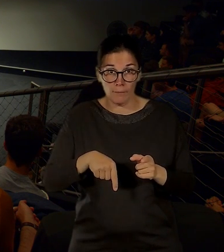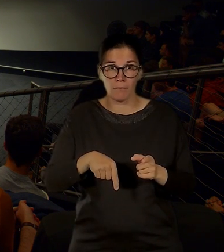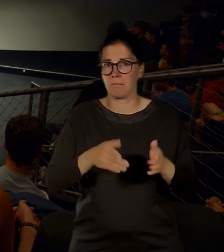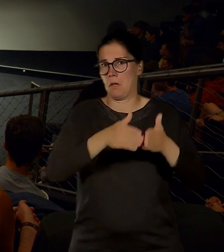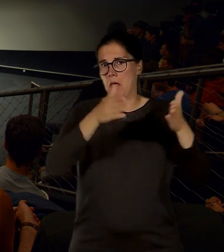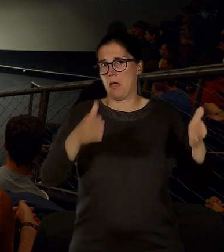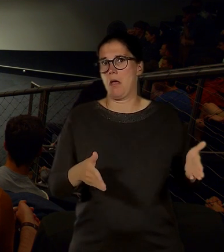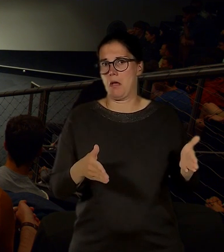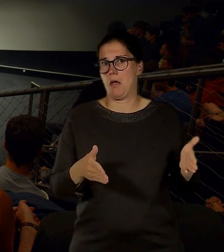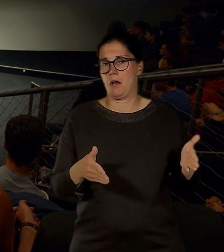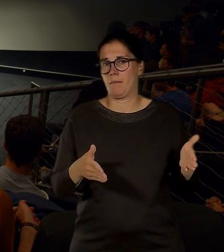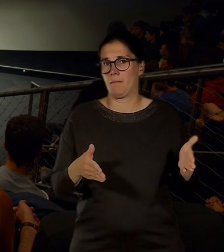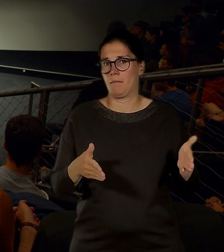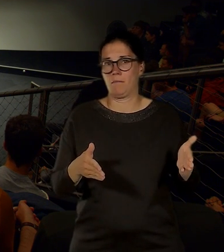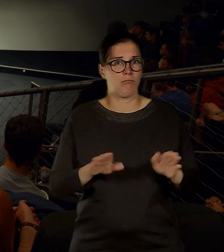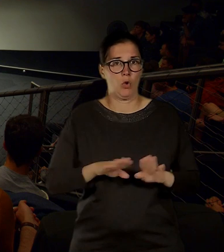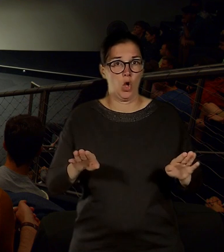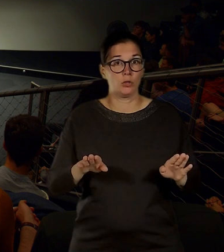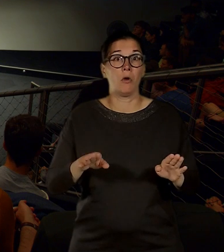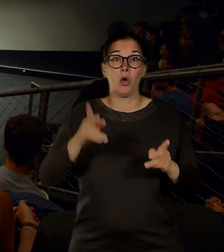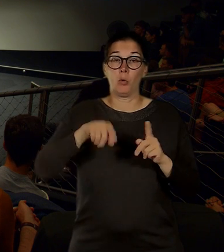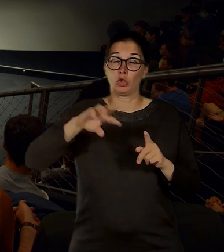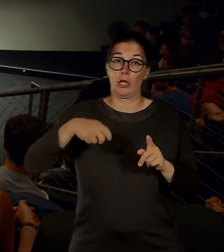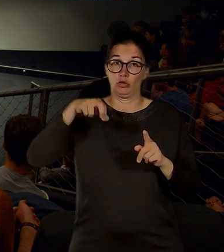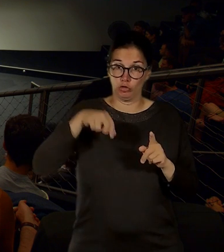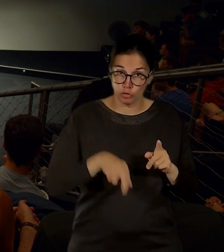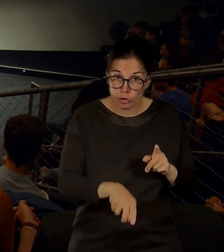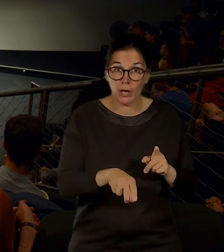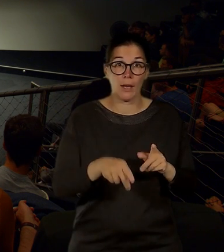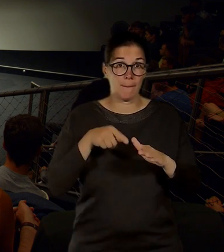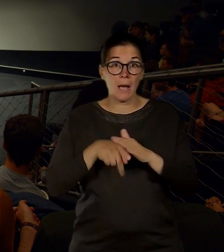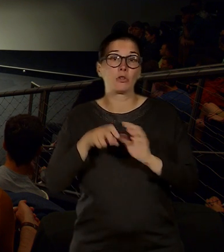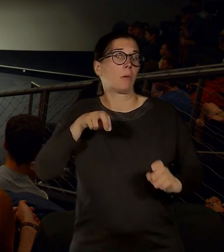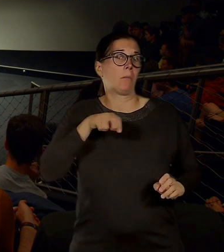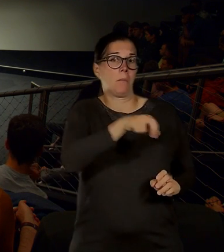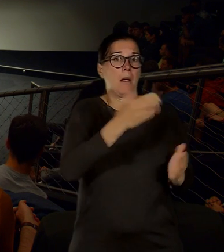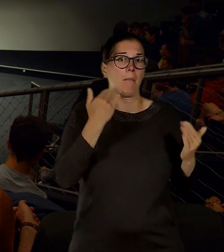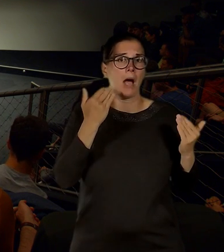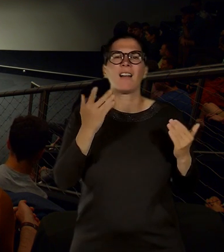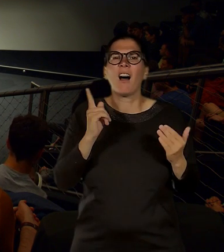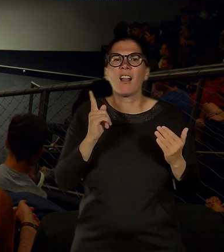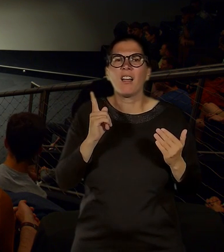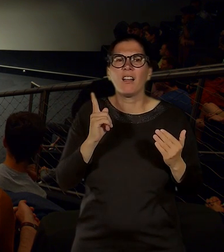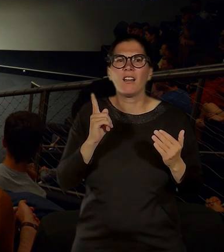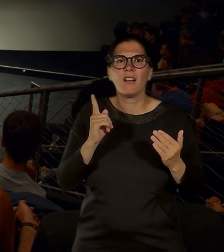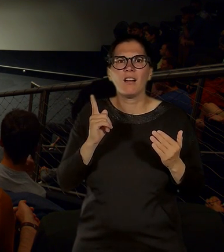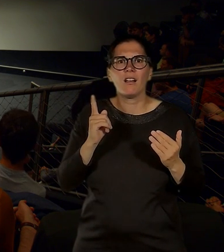mě rozděluje buď teda do metra, nebo ven do Prahy. Ale nemám jediný rozumný důvod, proč bych pokračoval